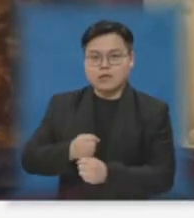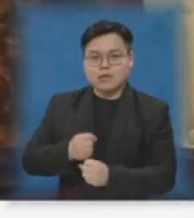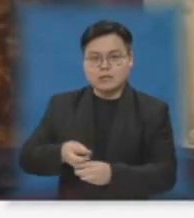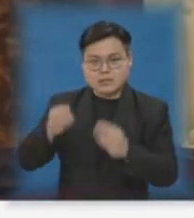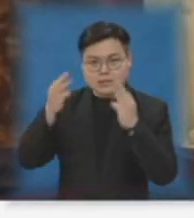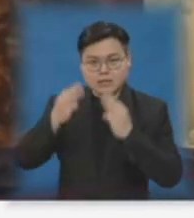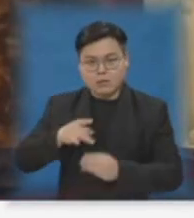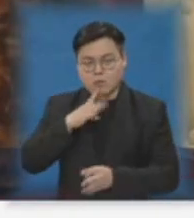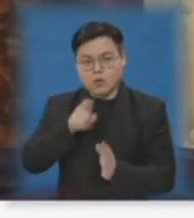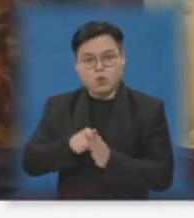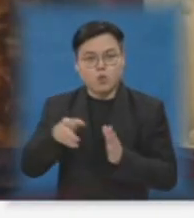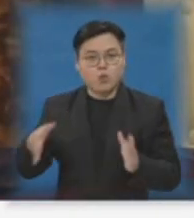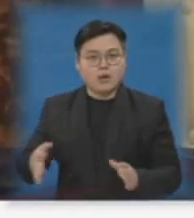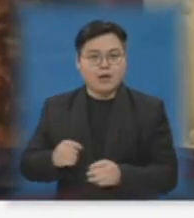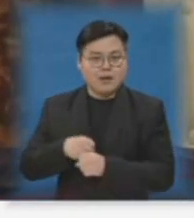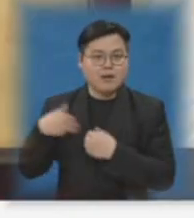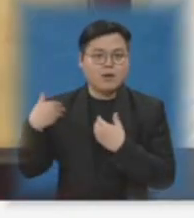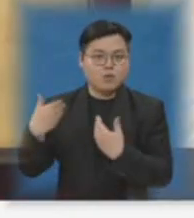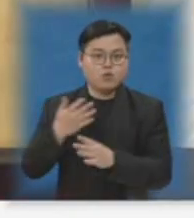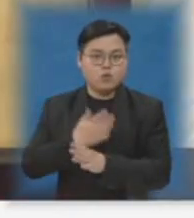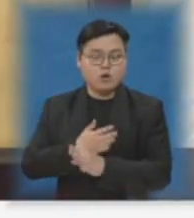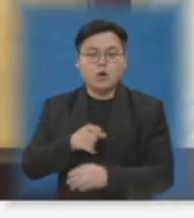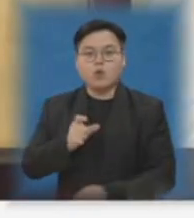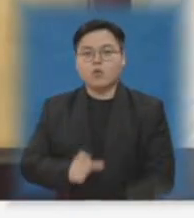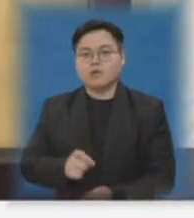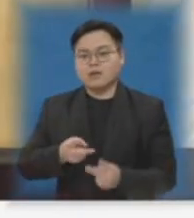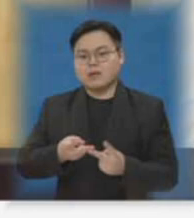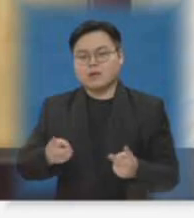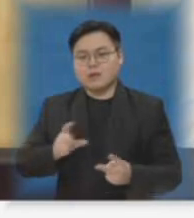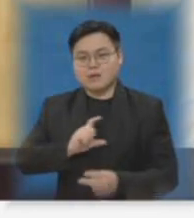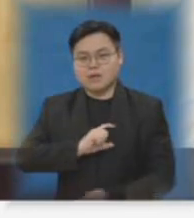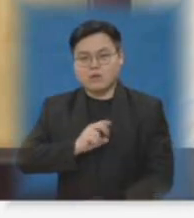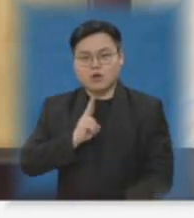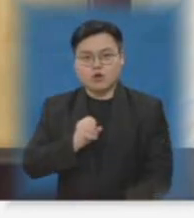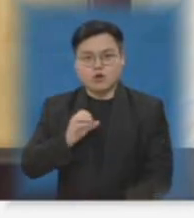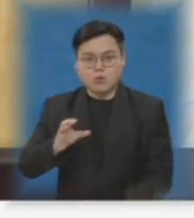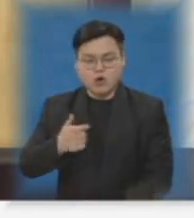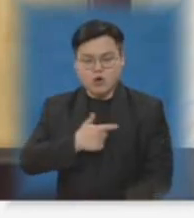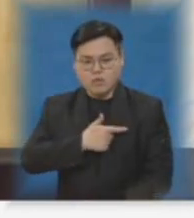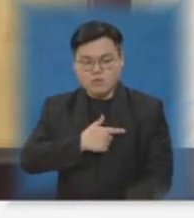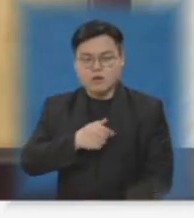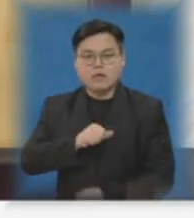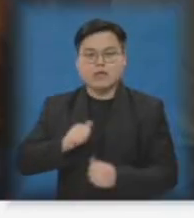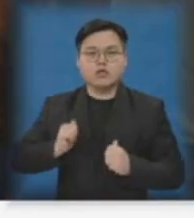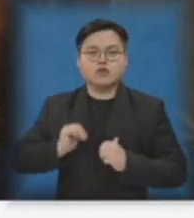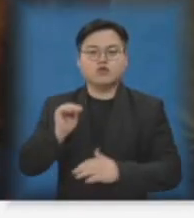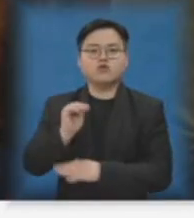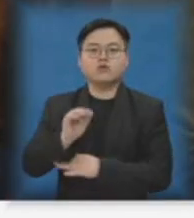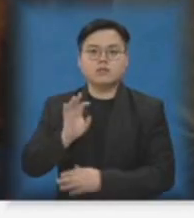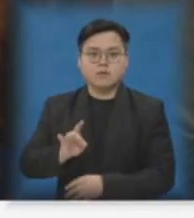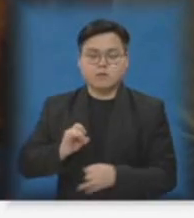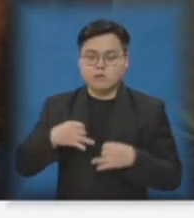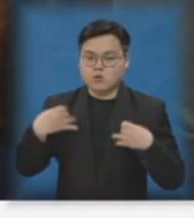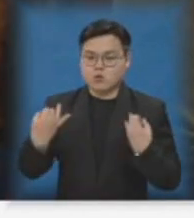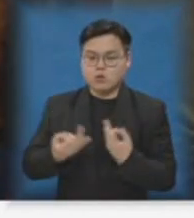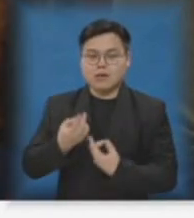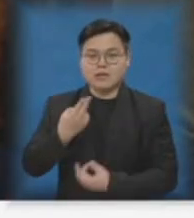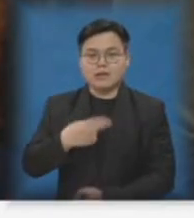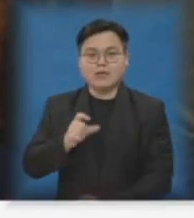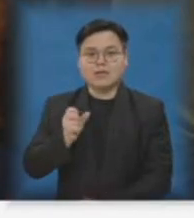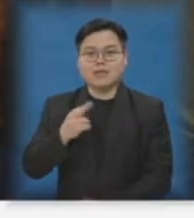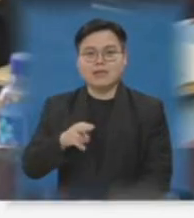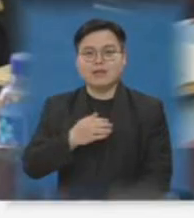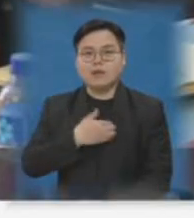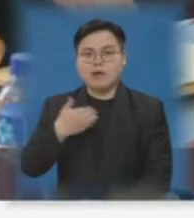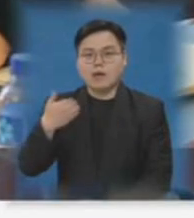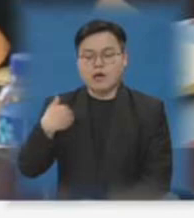хугацаатай өргөгсөн. Үүний дагуу өнөөдөр хүний эрхийн үндэсний комиссийн удирдлага болон гомдол гаргасан иргэдийн төлөөлөгчийг улсын хурлын дэд дарга одон